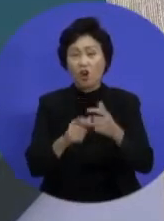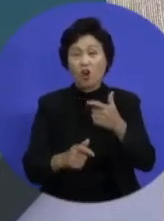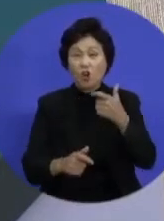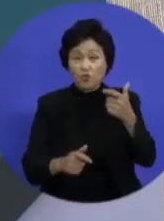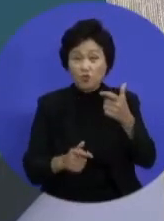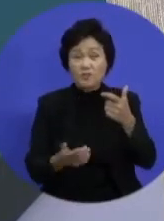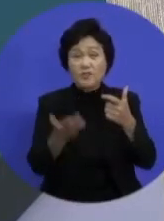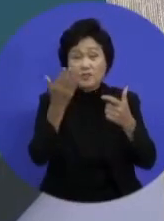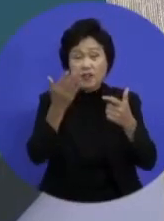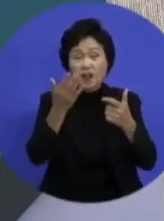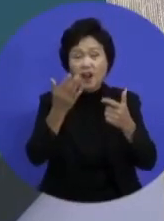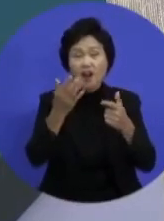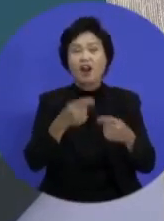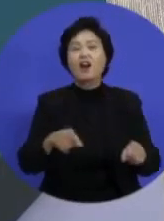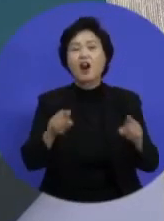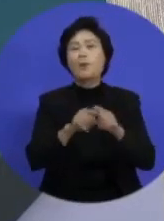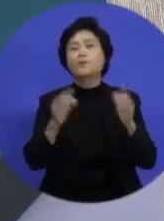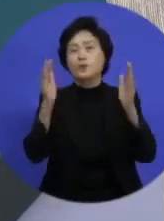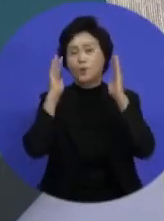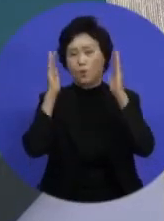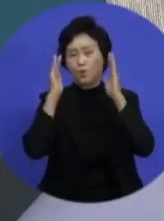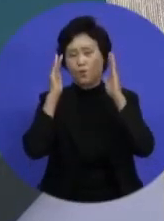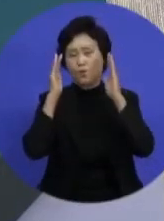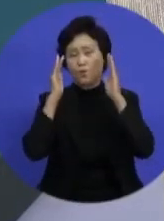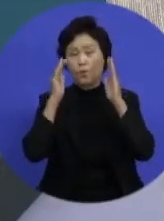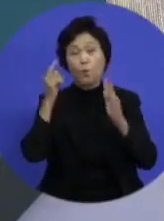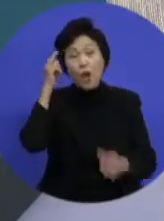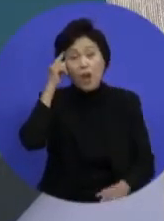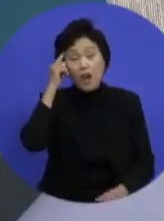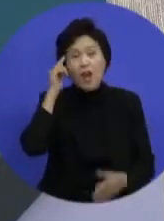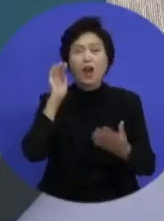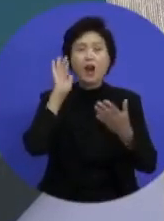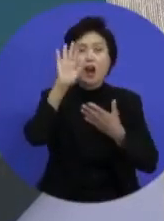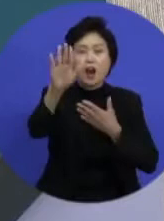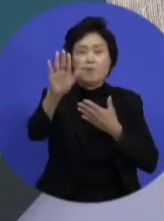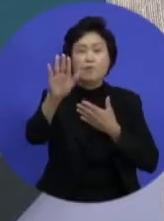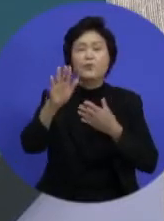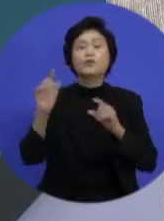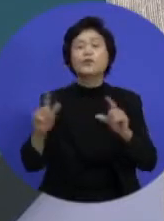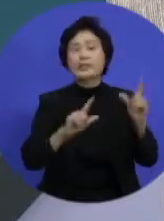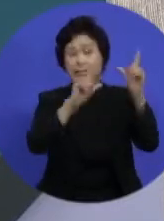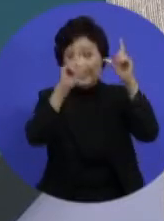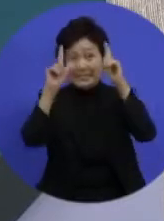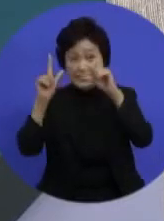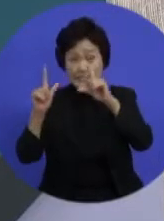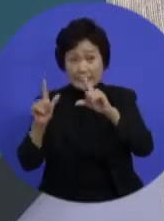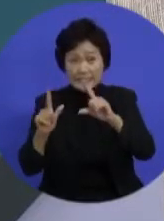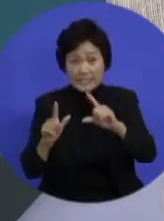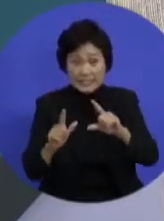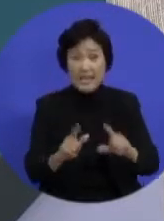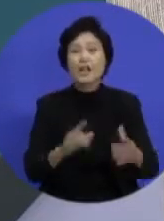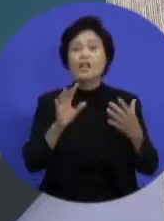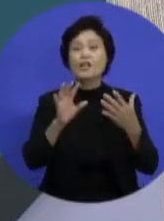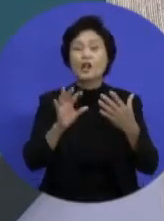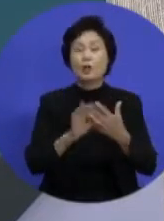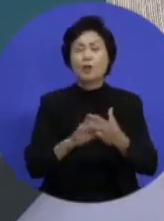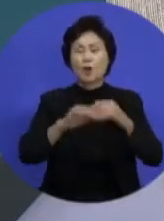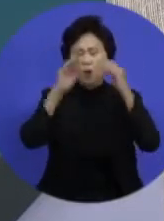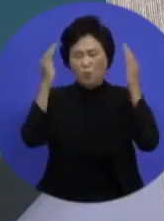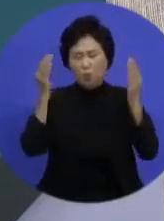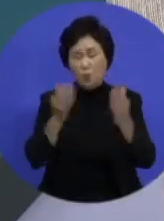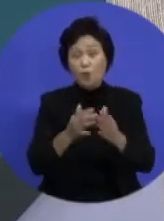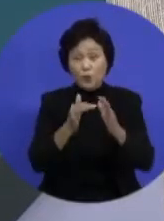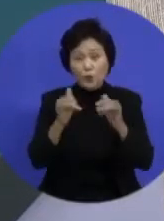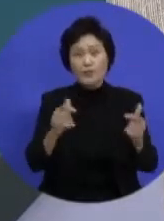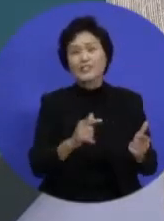때까지 공부해요. 네. 그런데 그것이 네. 뭐냐면 앞으로 미래를 준비하는 우리들의 살아갈 날들을 준비하는 모든 세대들의 예. 또한